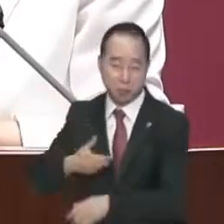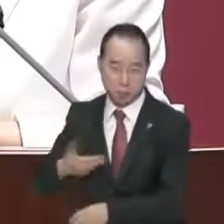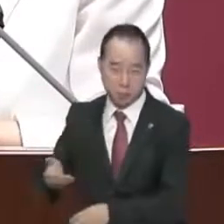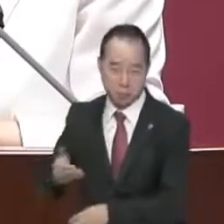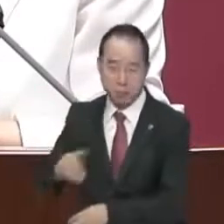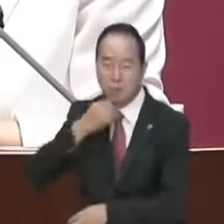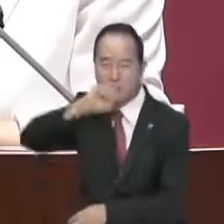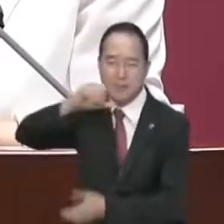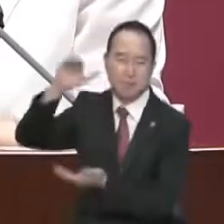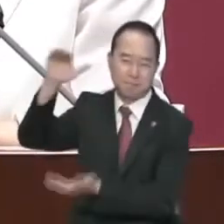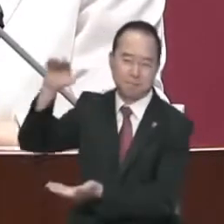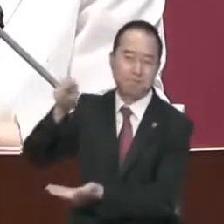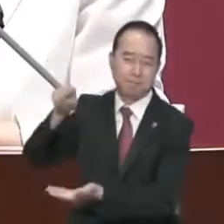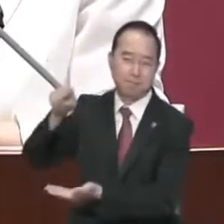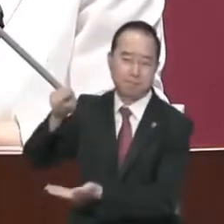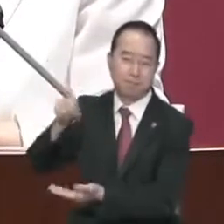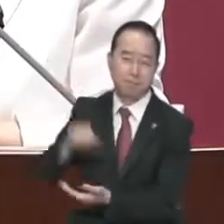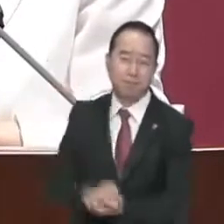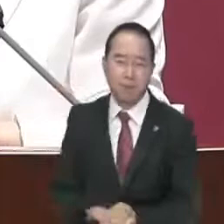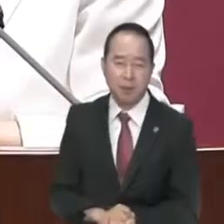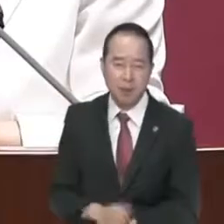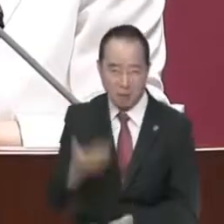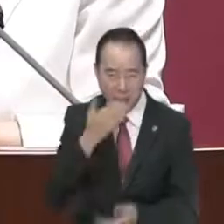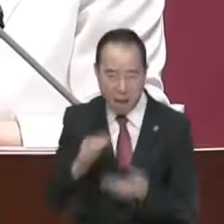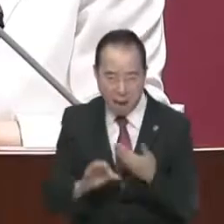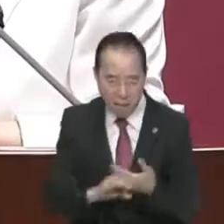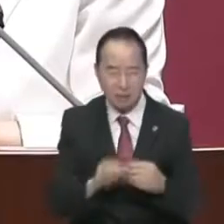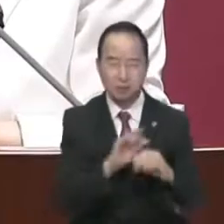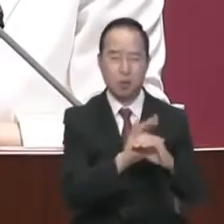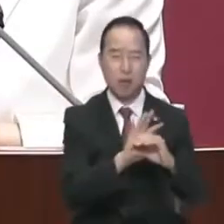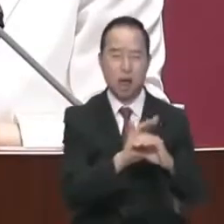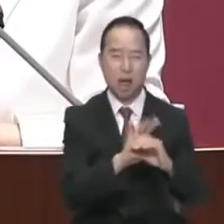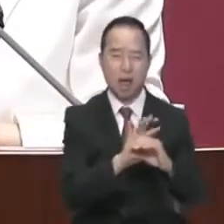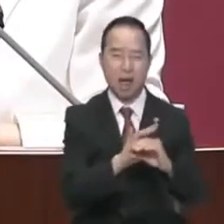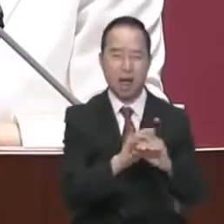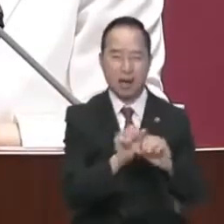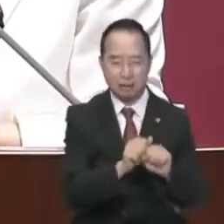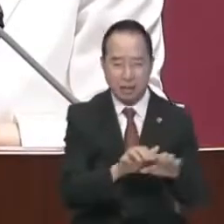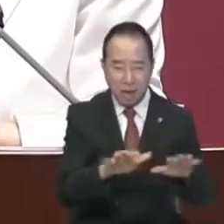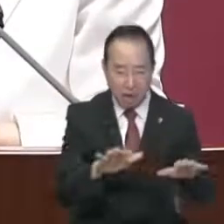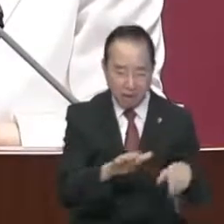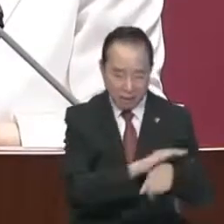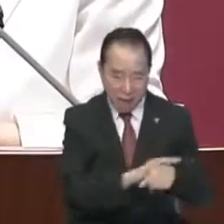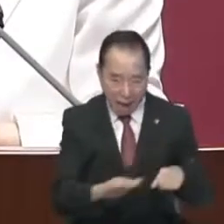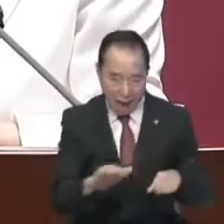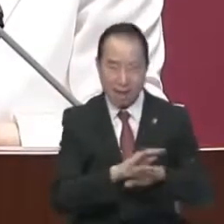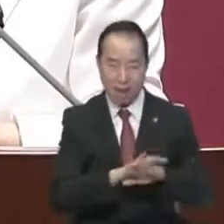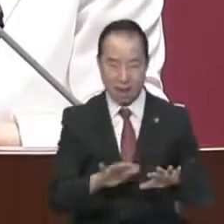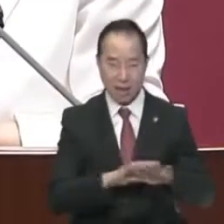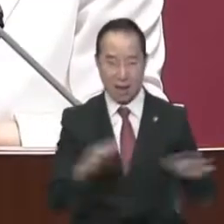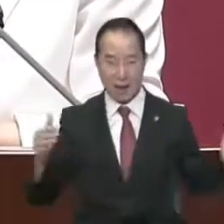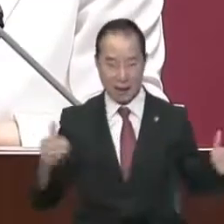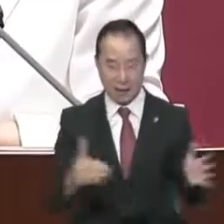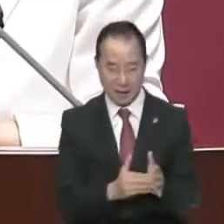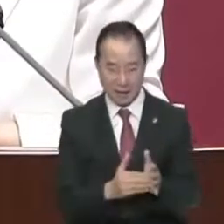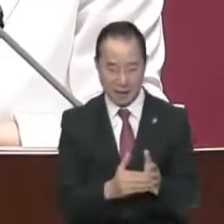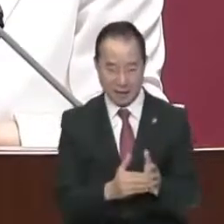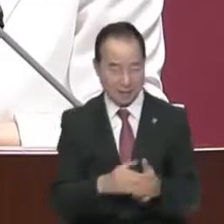가능하면 어떻게든지 코로나를 잘 극복을 해서